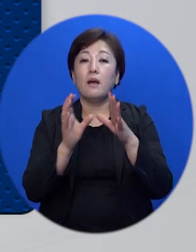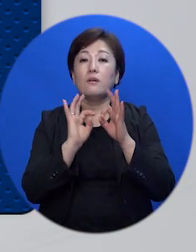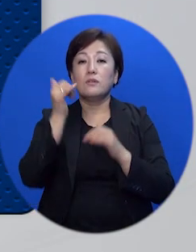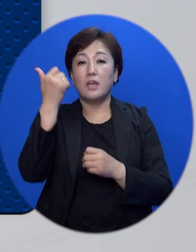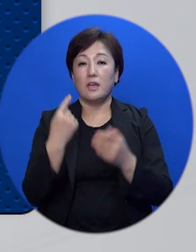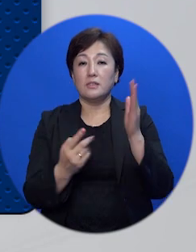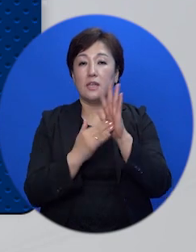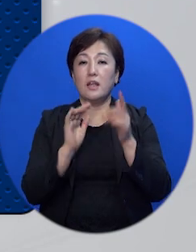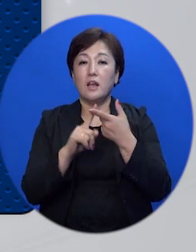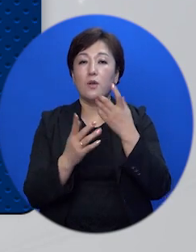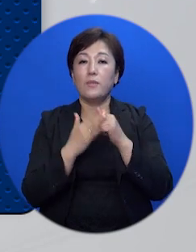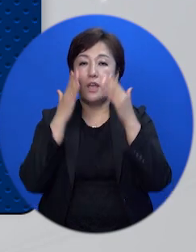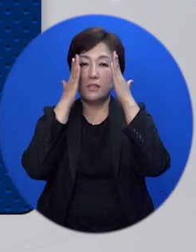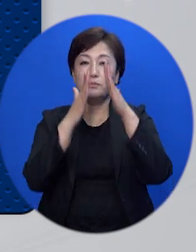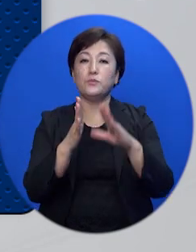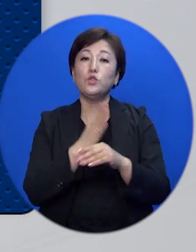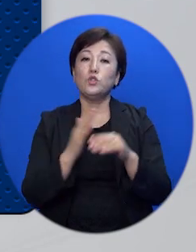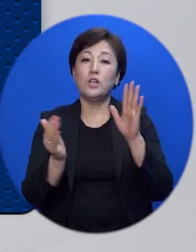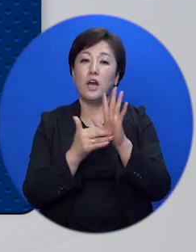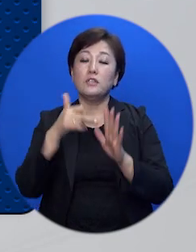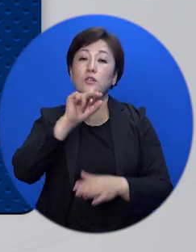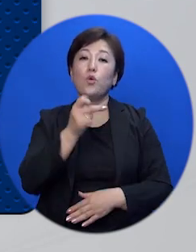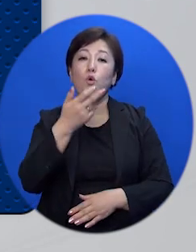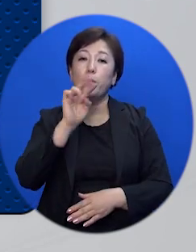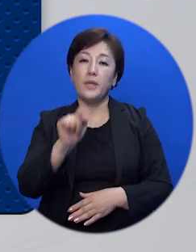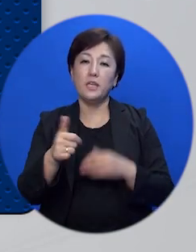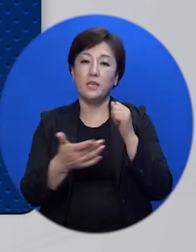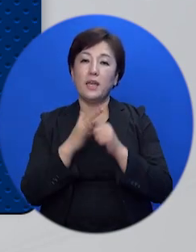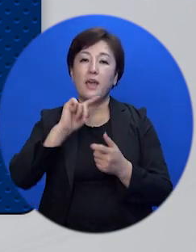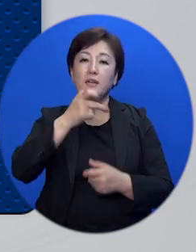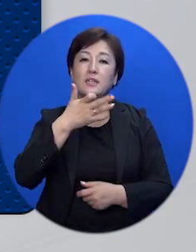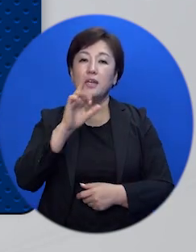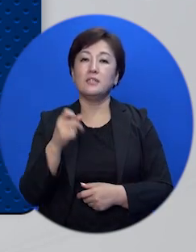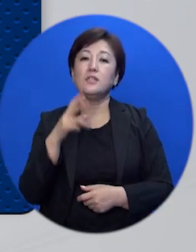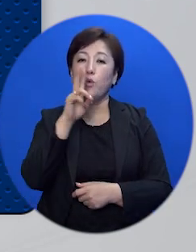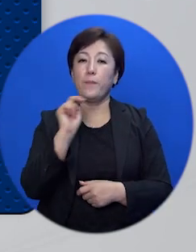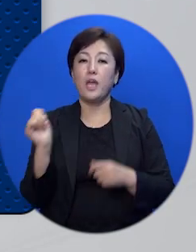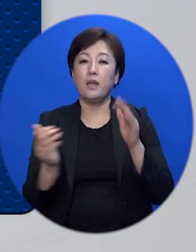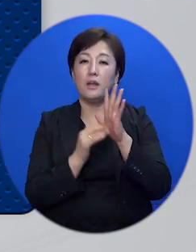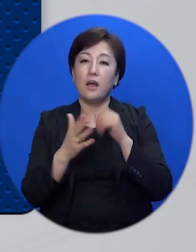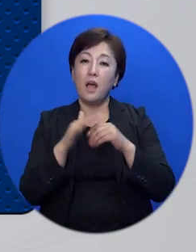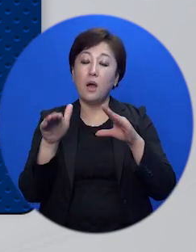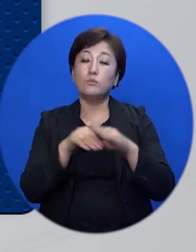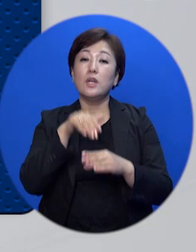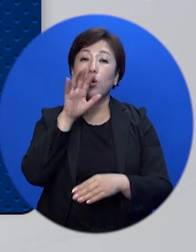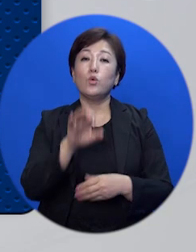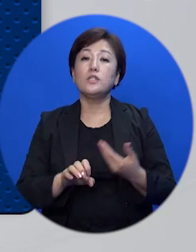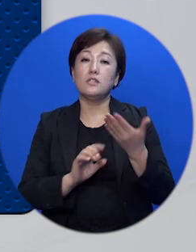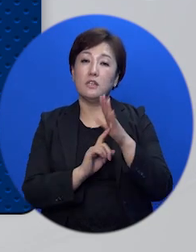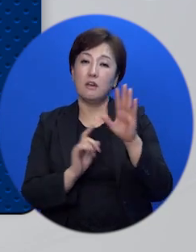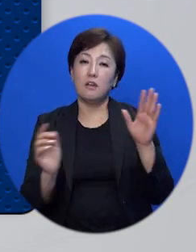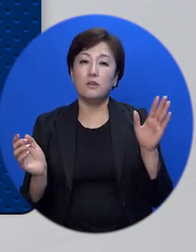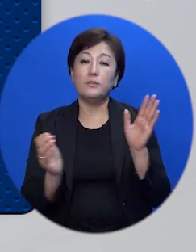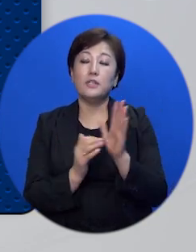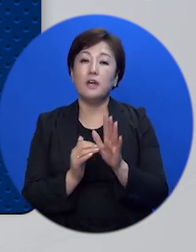관객의 눈과 귀를 사로잡는 코믹 판타스틱 쇼 크레이지 오페라가 울산 문화예술회관에서 열립니다.